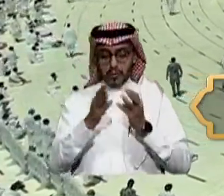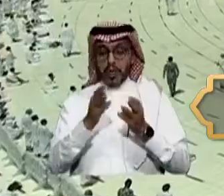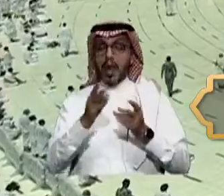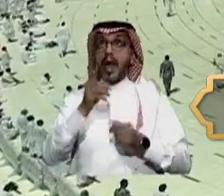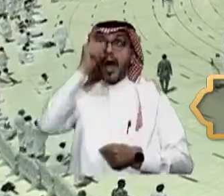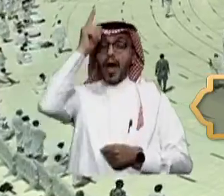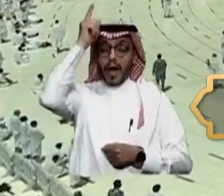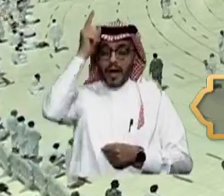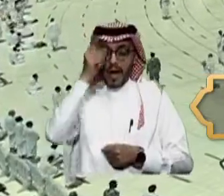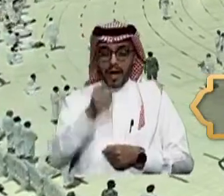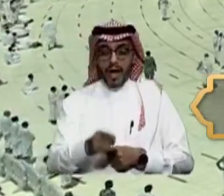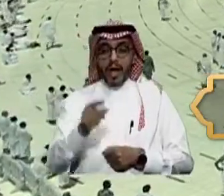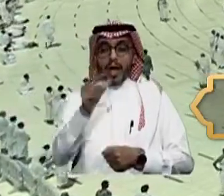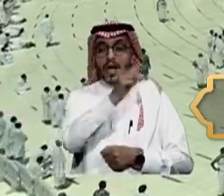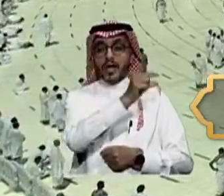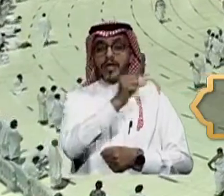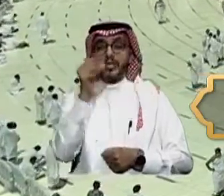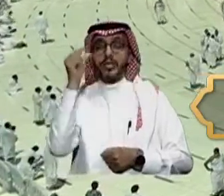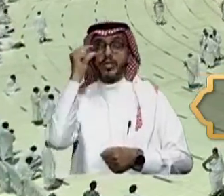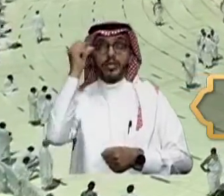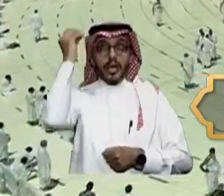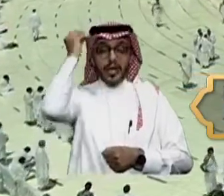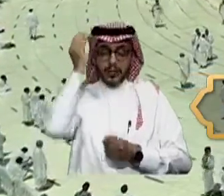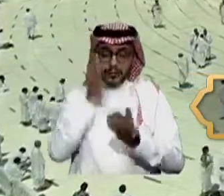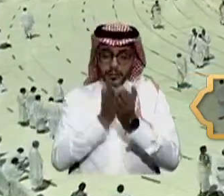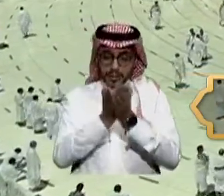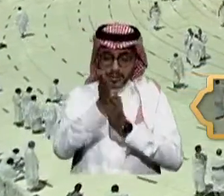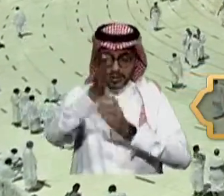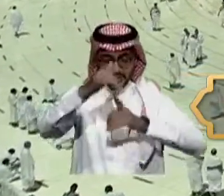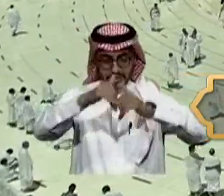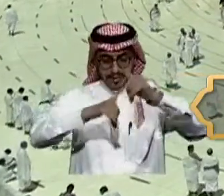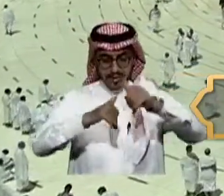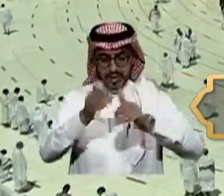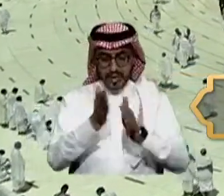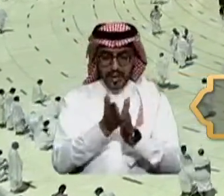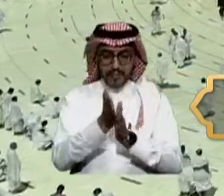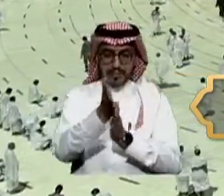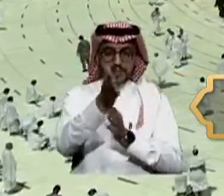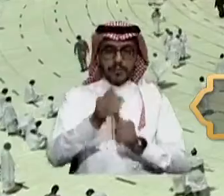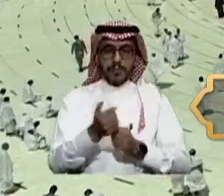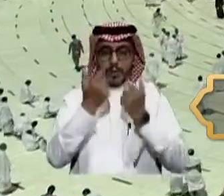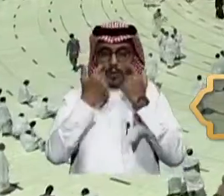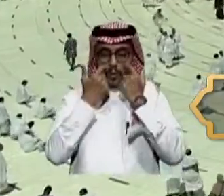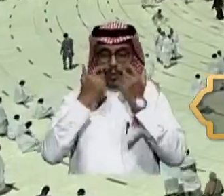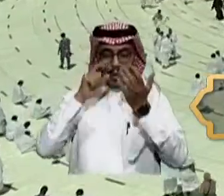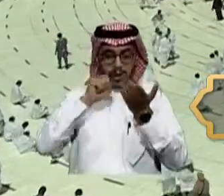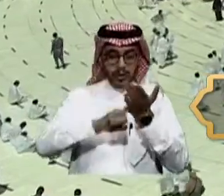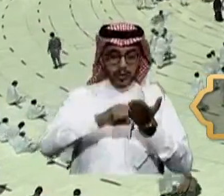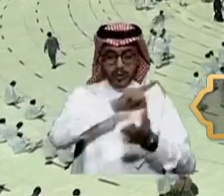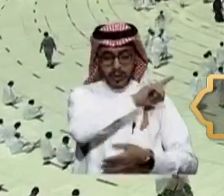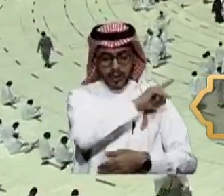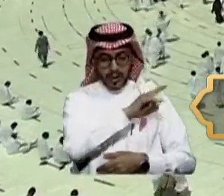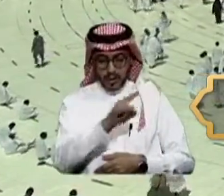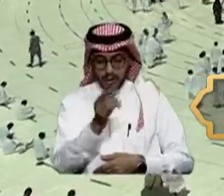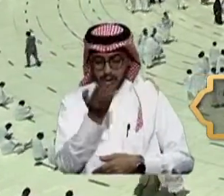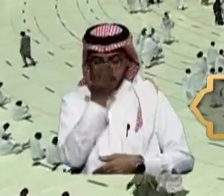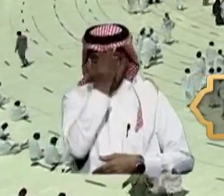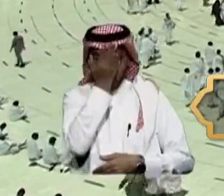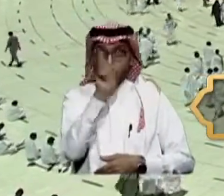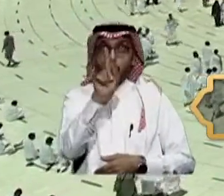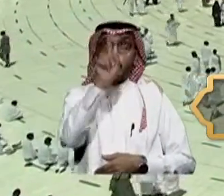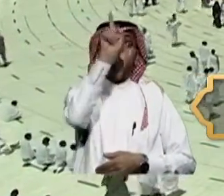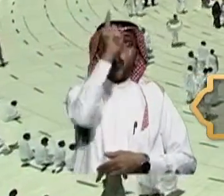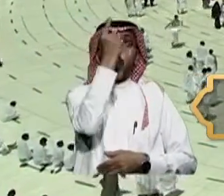شرع لعباده الدين وهداهم الصراط المستقيم واشهد اشهد ان لا اله الا